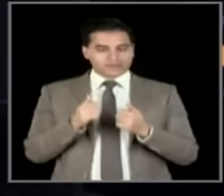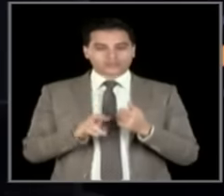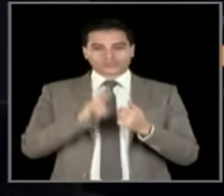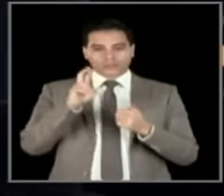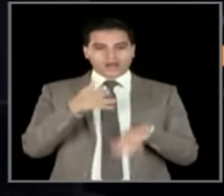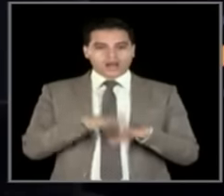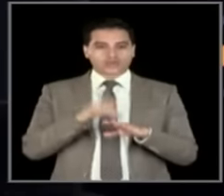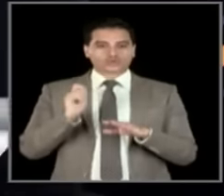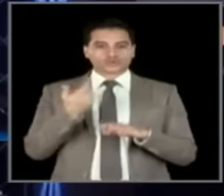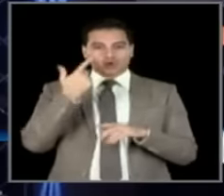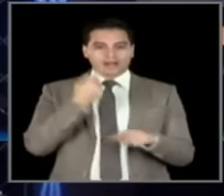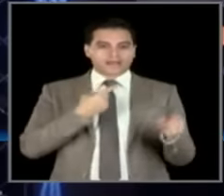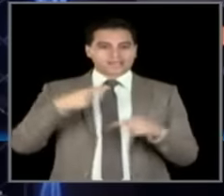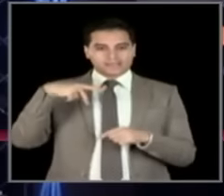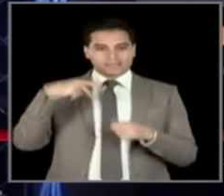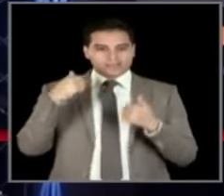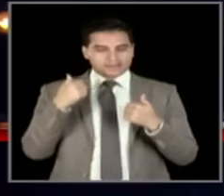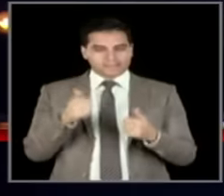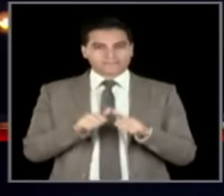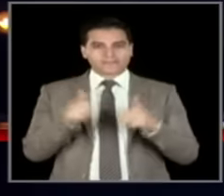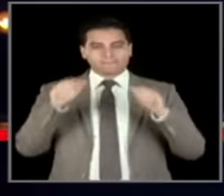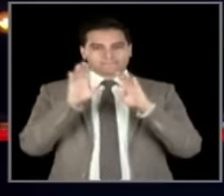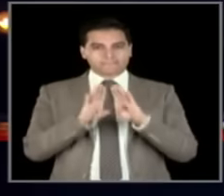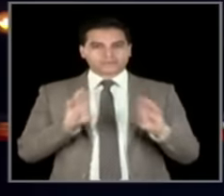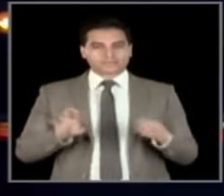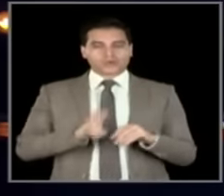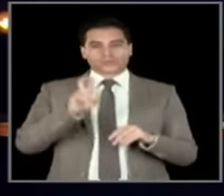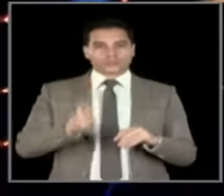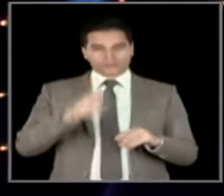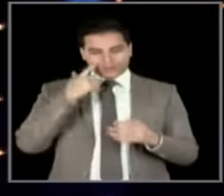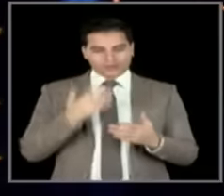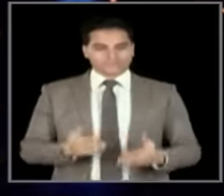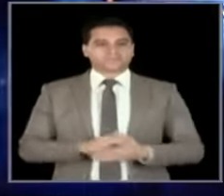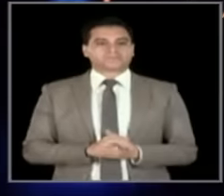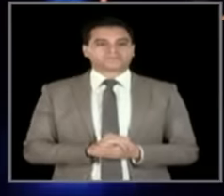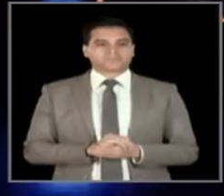أسئلتنا تعتمد على السرعة. سينما ومسرح. والسؤال